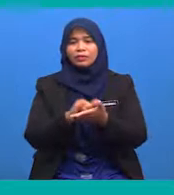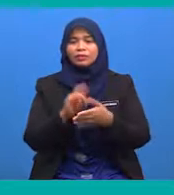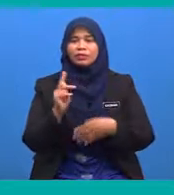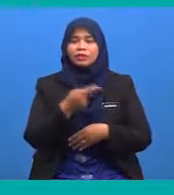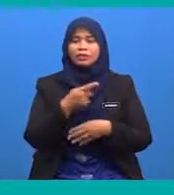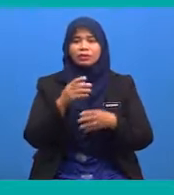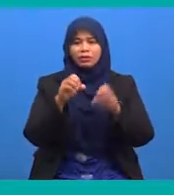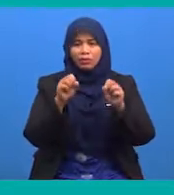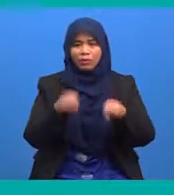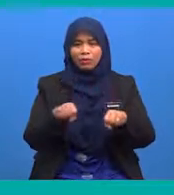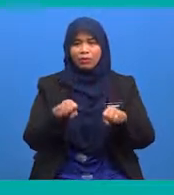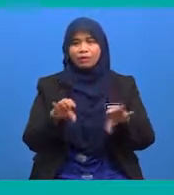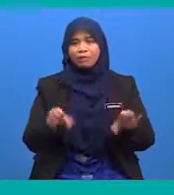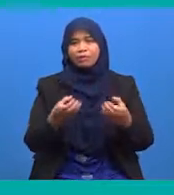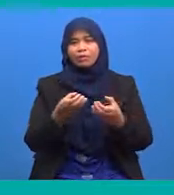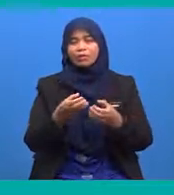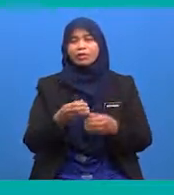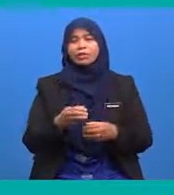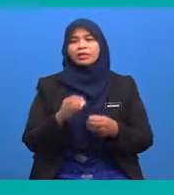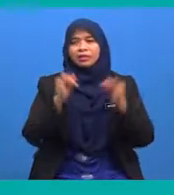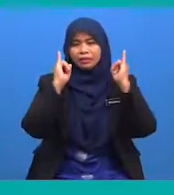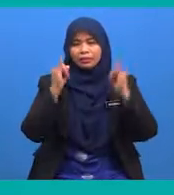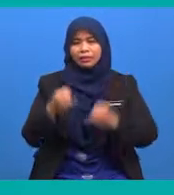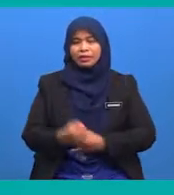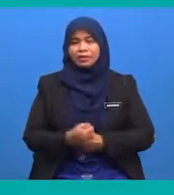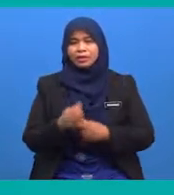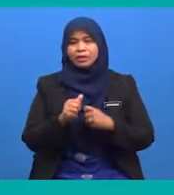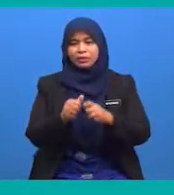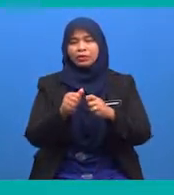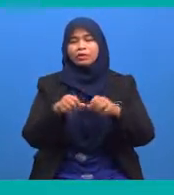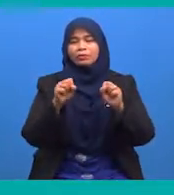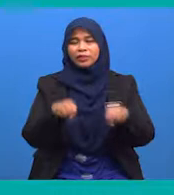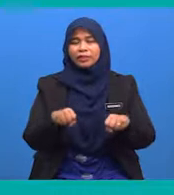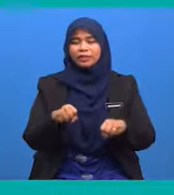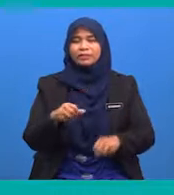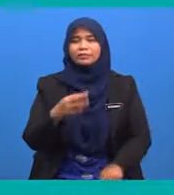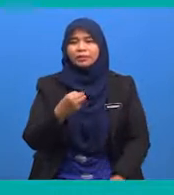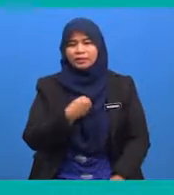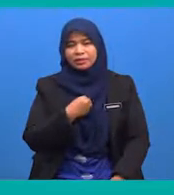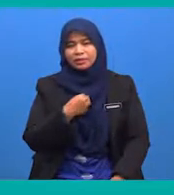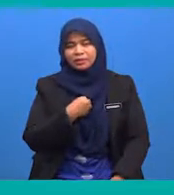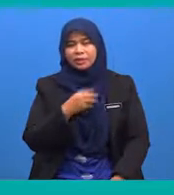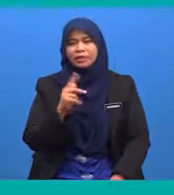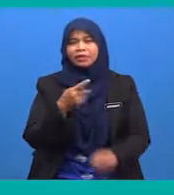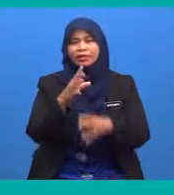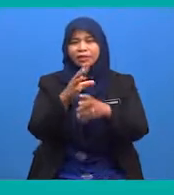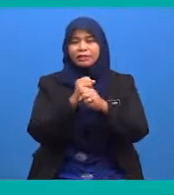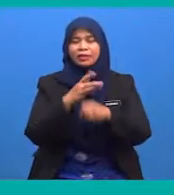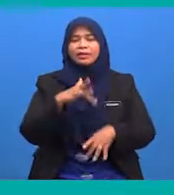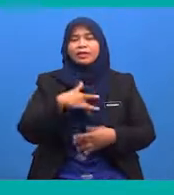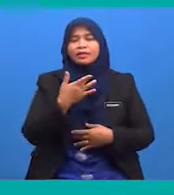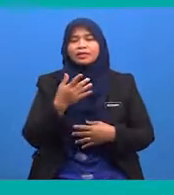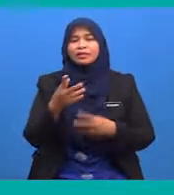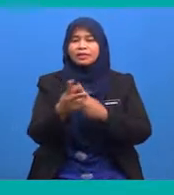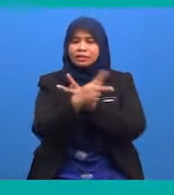mampu melakukan sesuatu ibadat mengikut kemampuan masing-masing. Kita dapat merasai